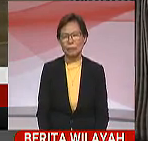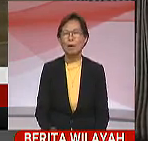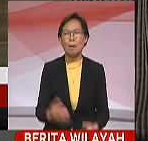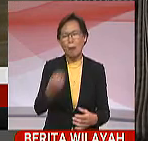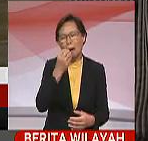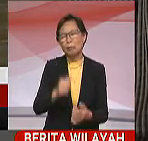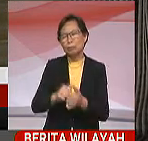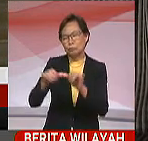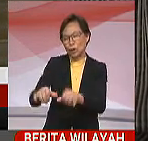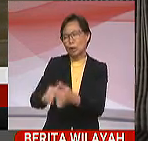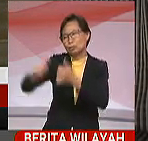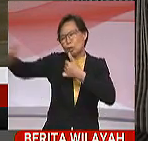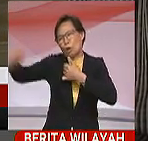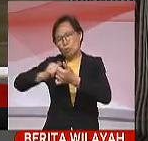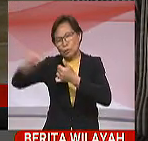jauh-jauh. Ayat beri.